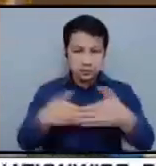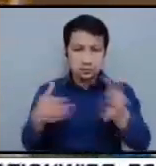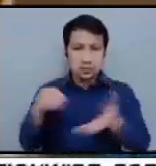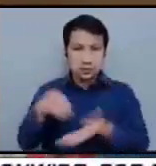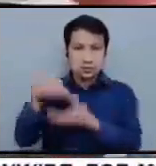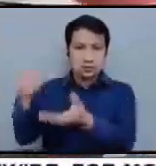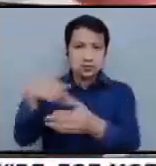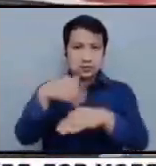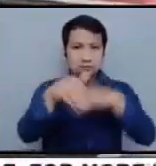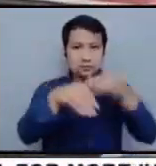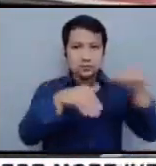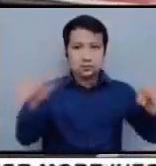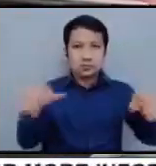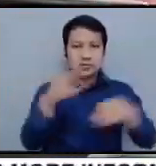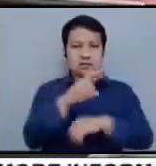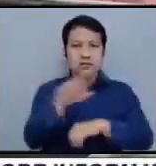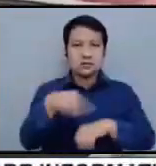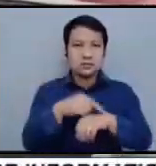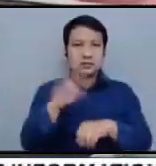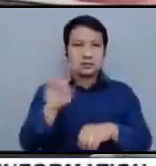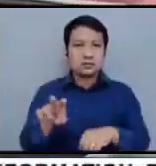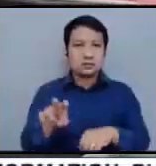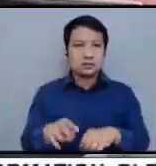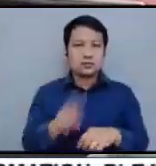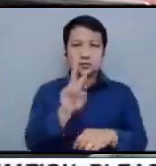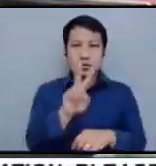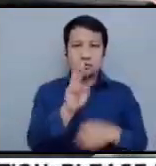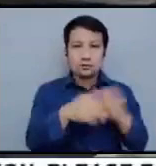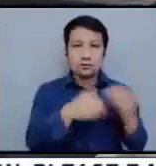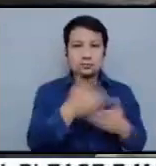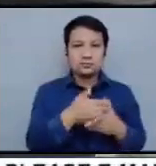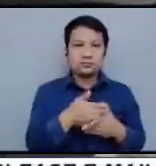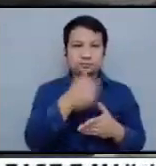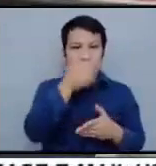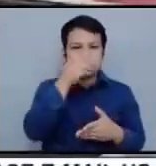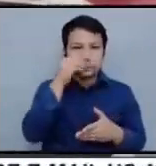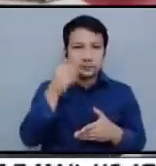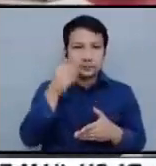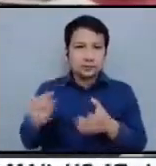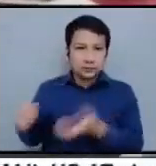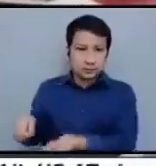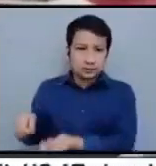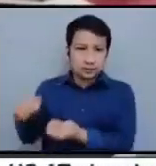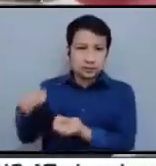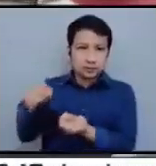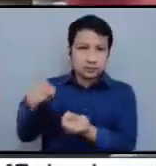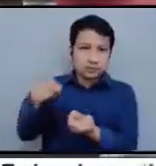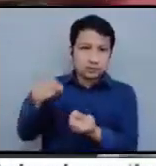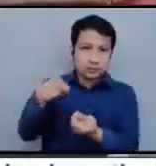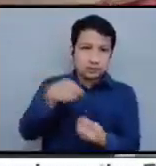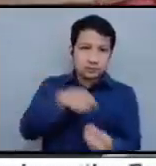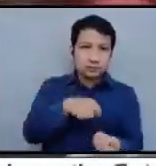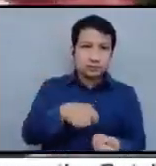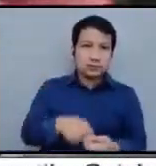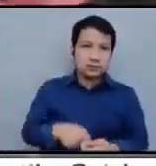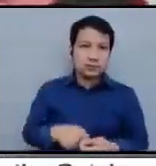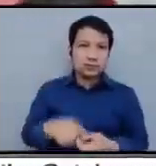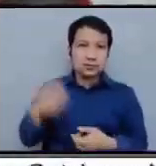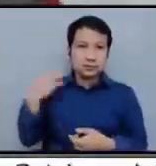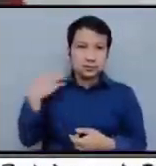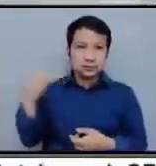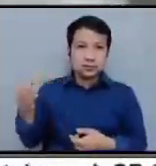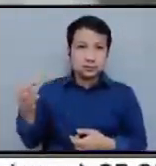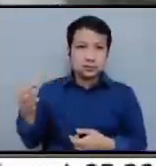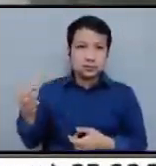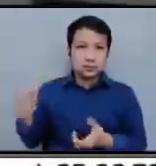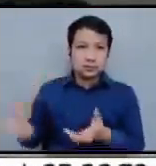buong Region 7. May dalawang proseso dito. Una ay ang mano-mano kung saan gumagamit ng mga volunteers para magsali ng